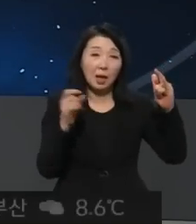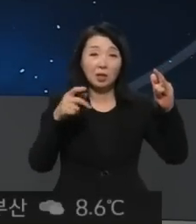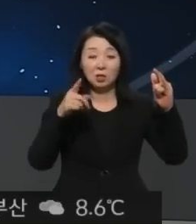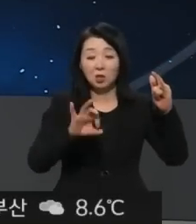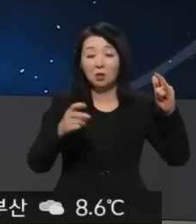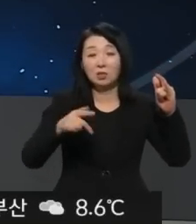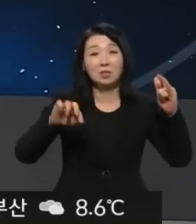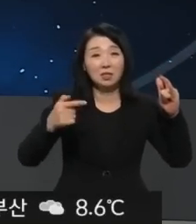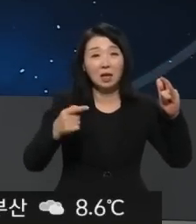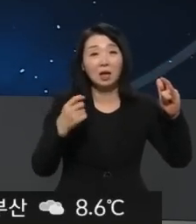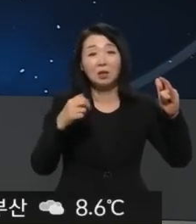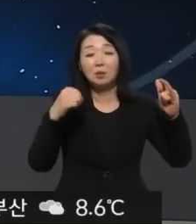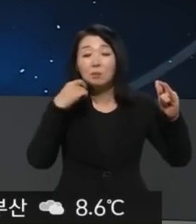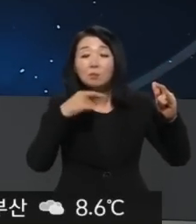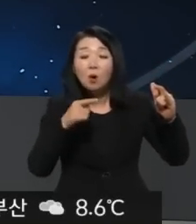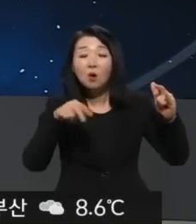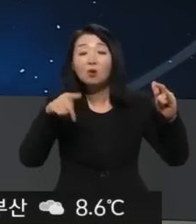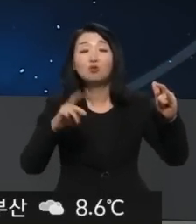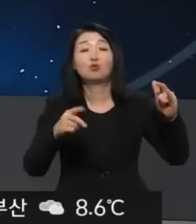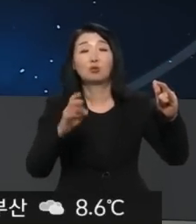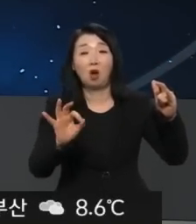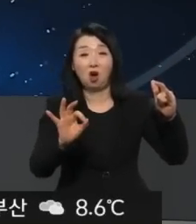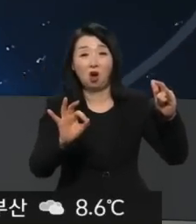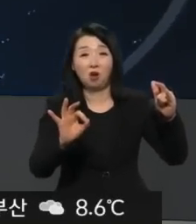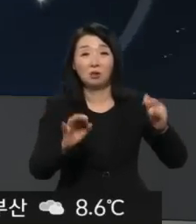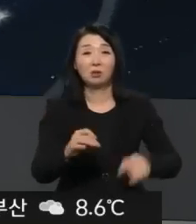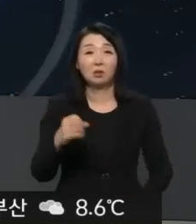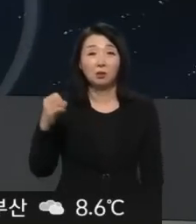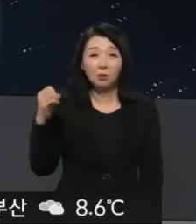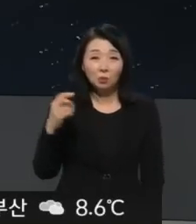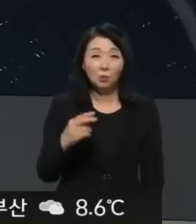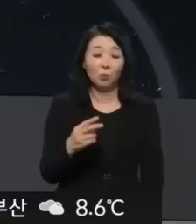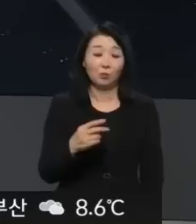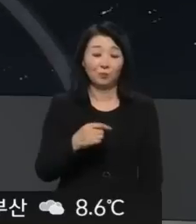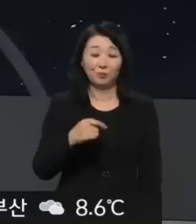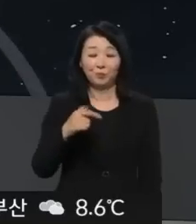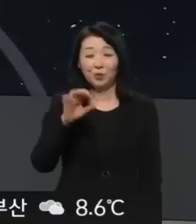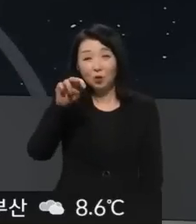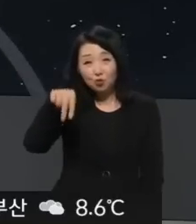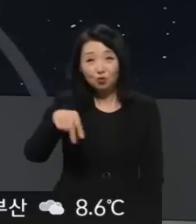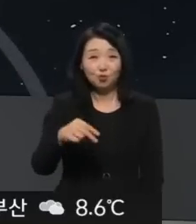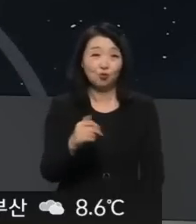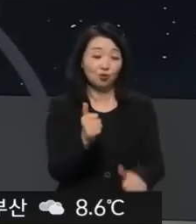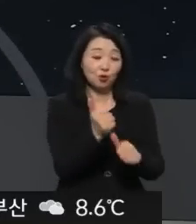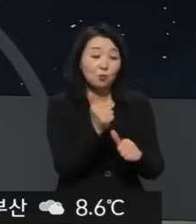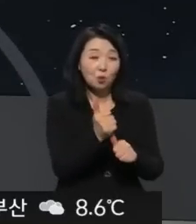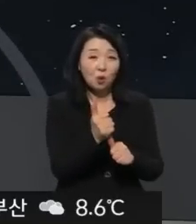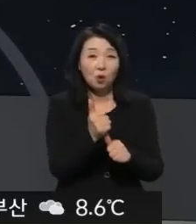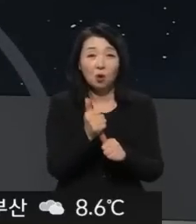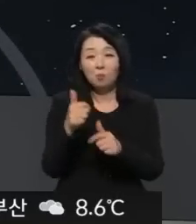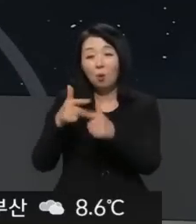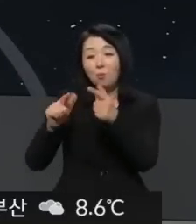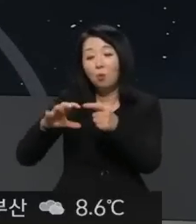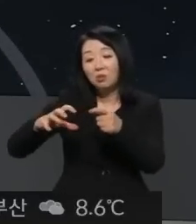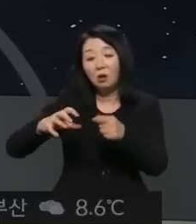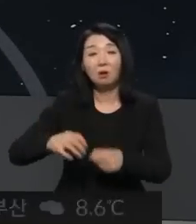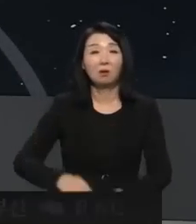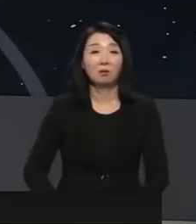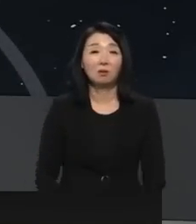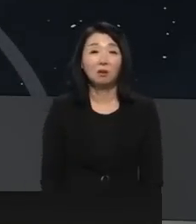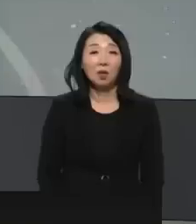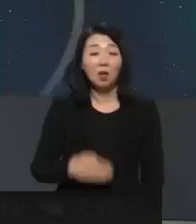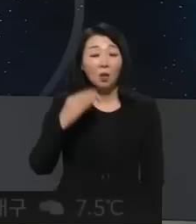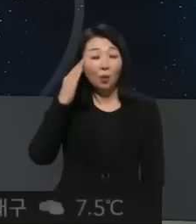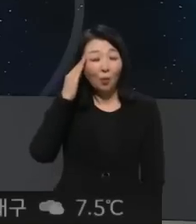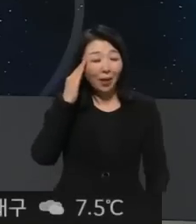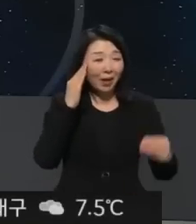실장을 수성이라고 했습니다. 그리고 본인과 김용전 부원장은 이 저 멀리 목성이라고 했는데요. 즉